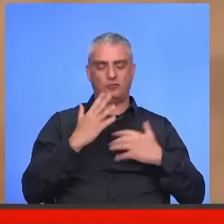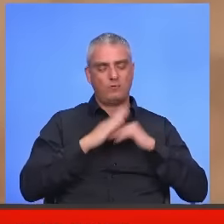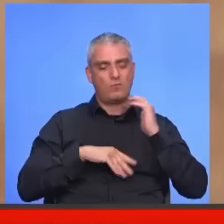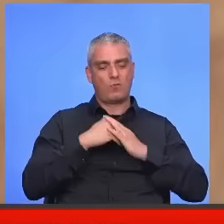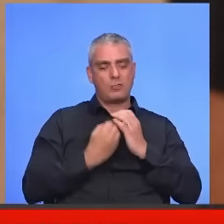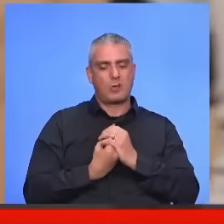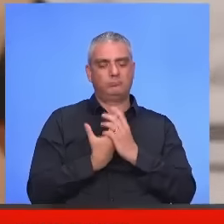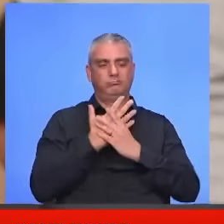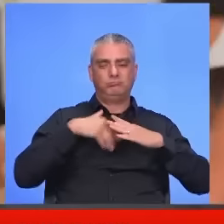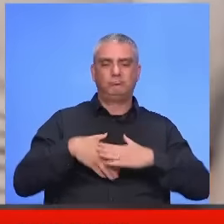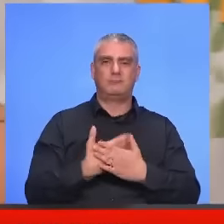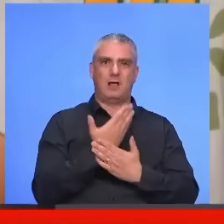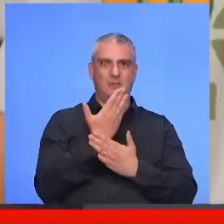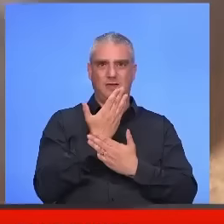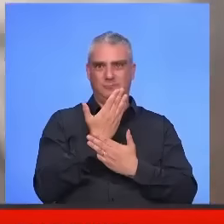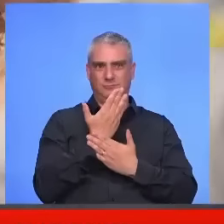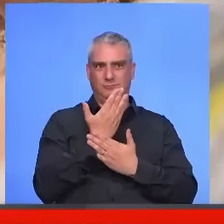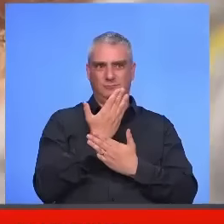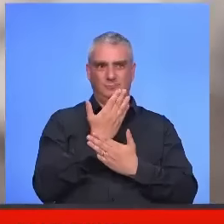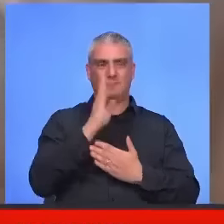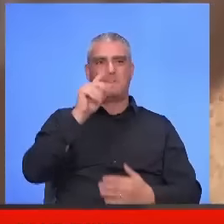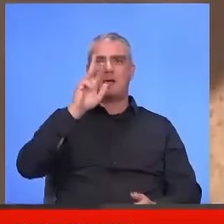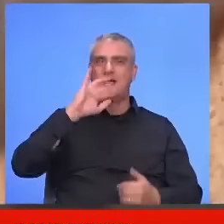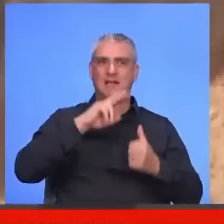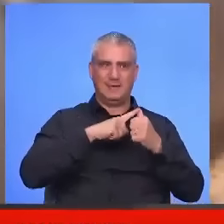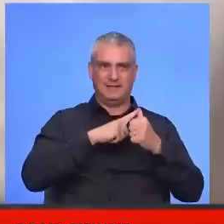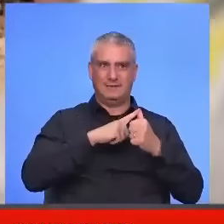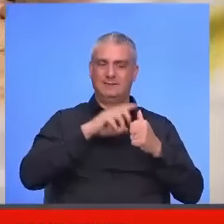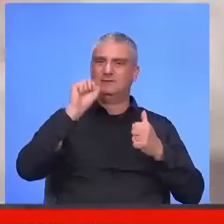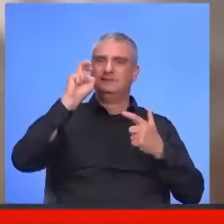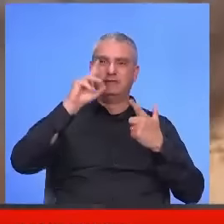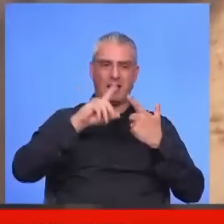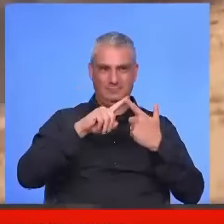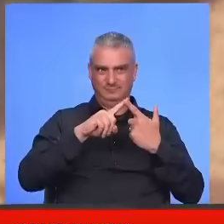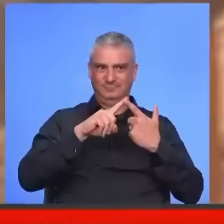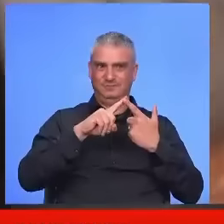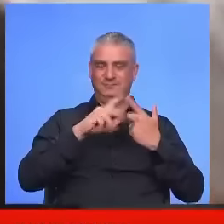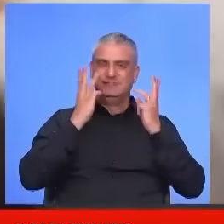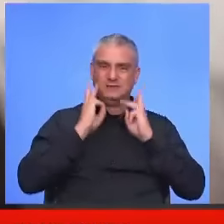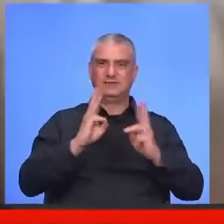בונות את עצמן מחדש. בירי! בירי! סעד! סעד!